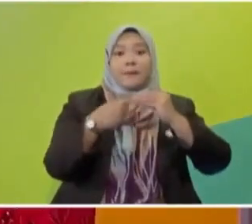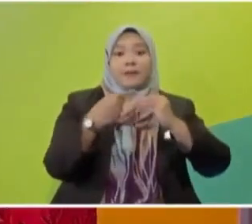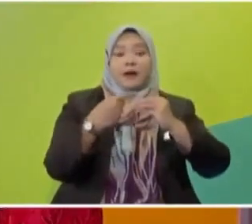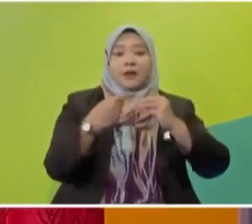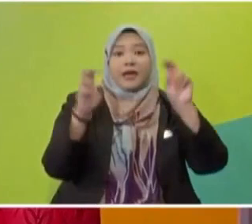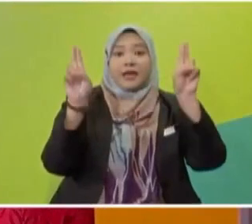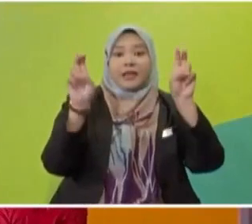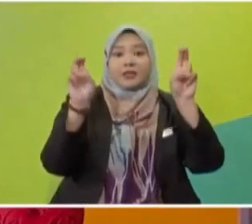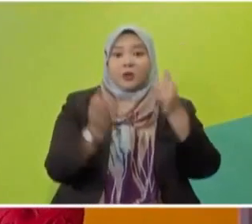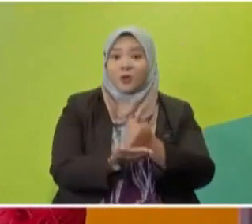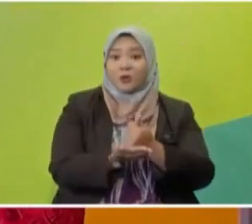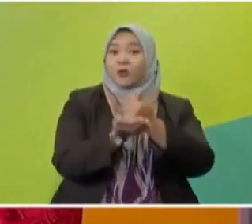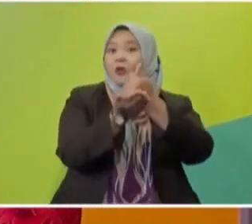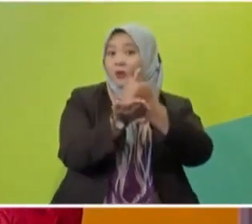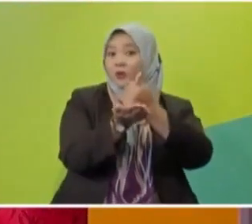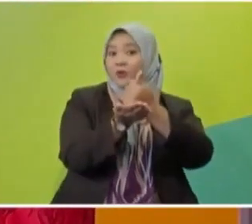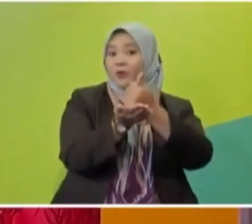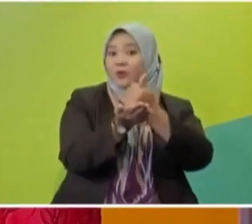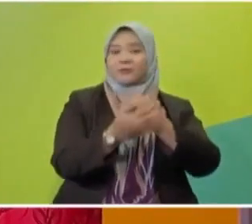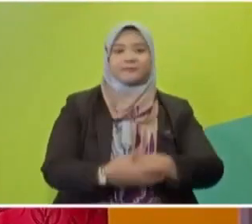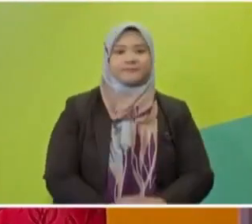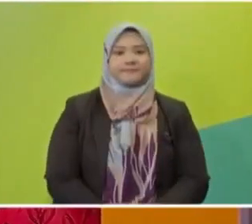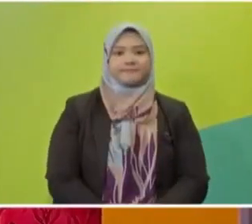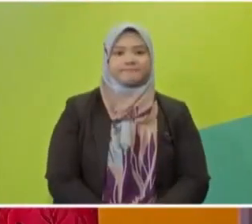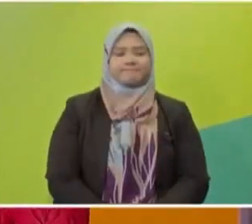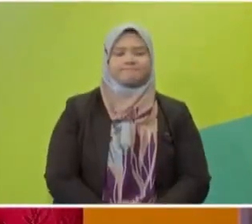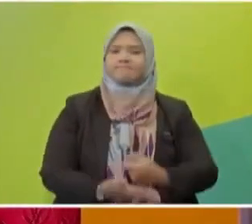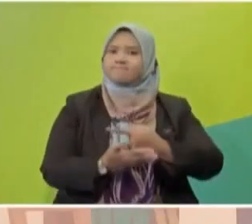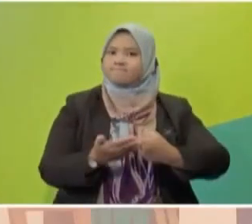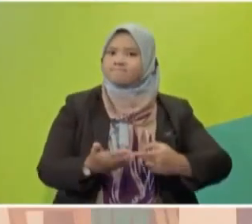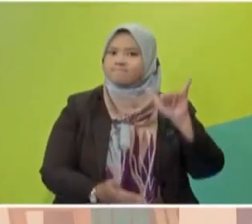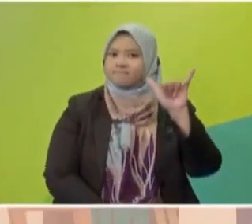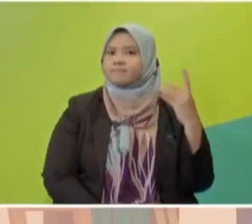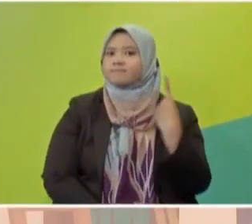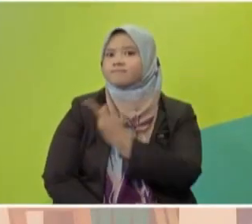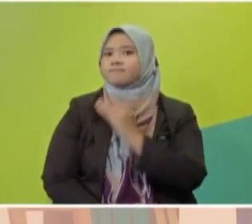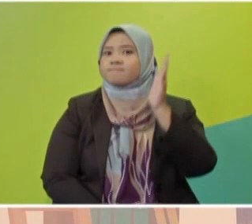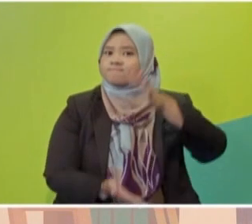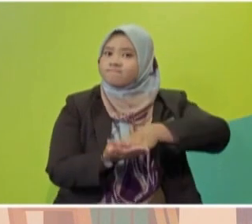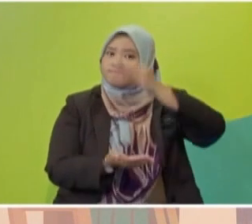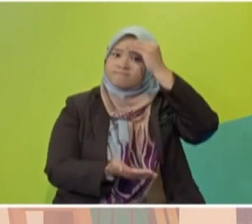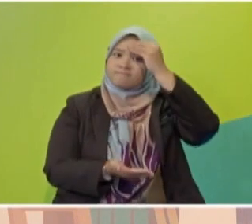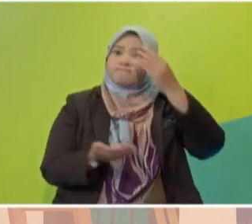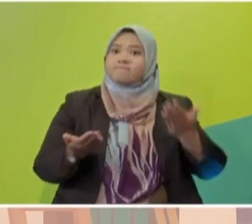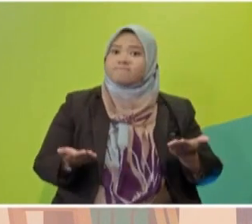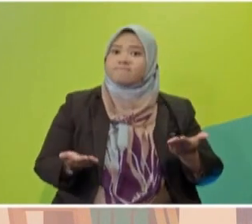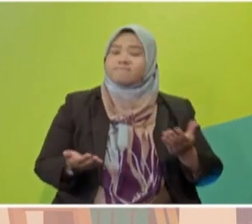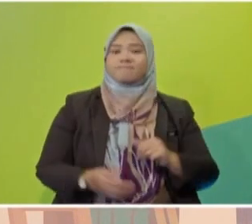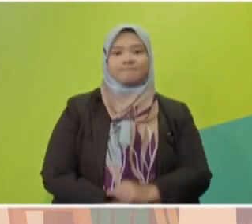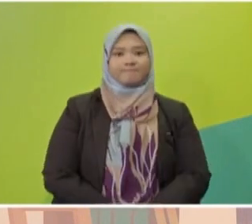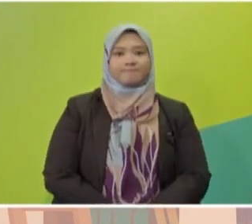Tolong Menolong. Yeay! Standard pembelajaran ialah 2.1.2, membaca dengan sebutan yang